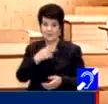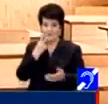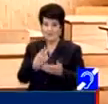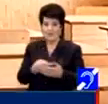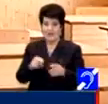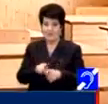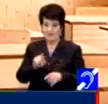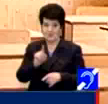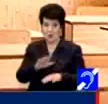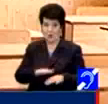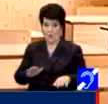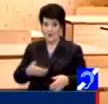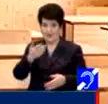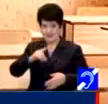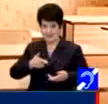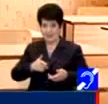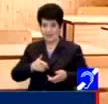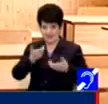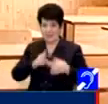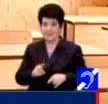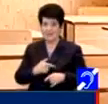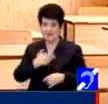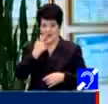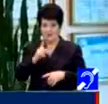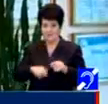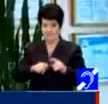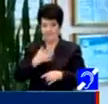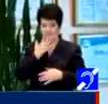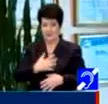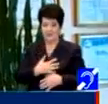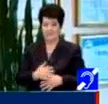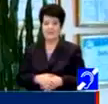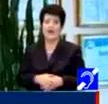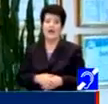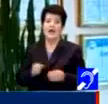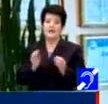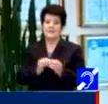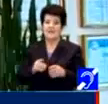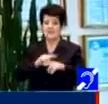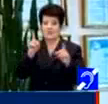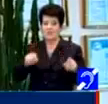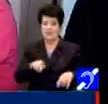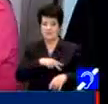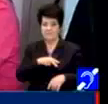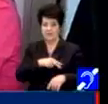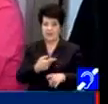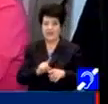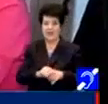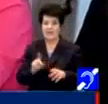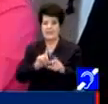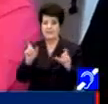acei copii care într-adevăr își iubesc neamul, își iubesc țara. Deținătoarea a 10 de diplome și medalii oferite